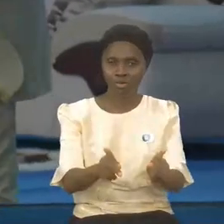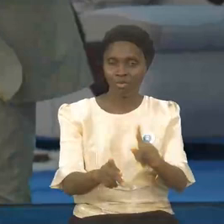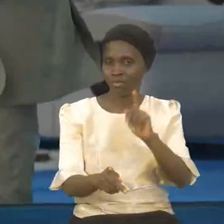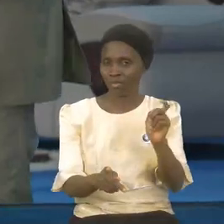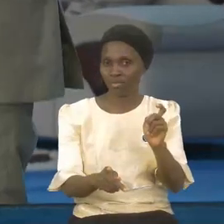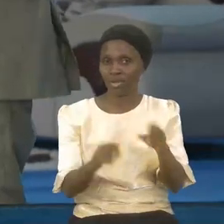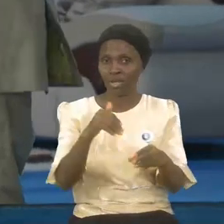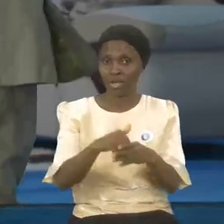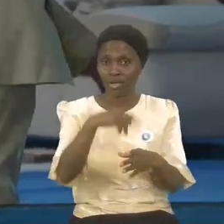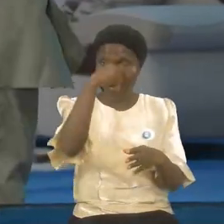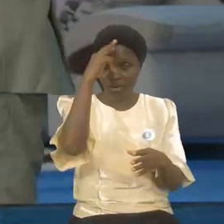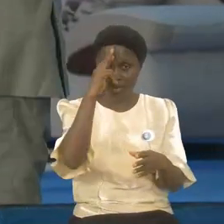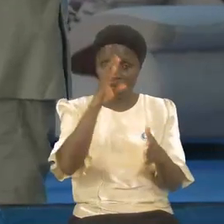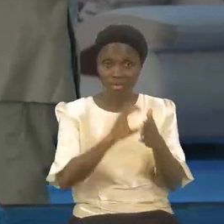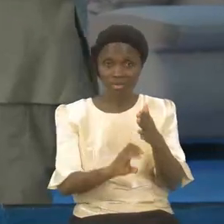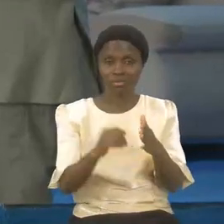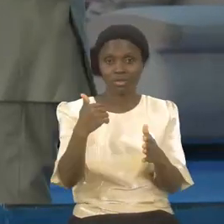romain 16